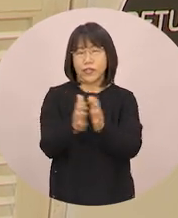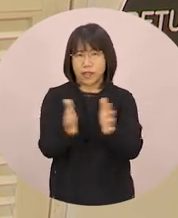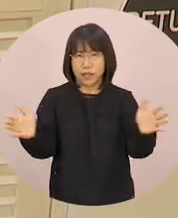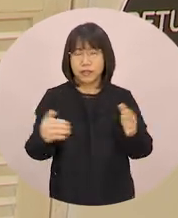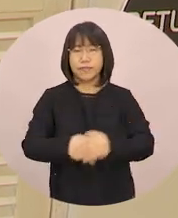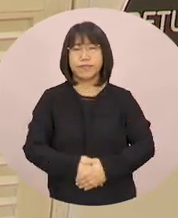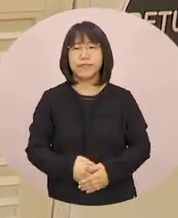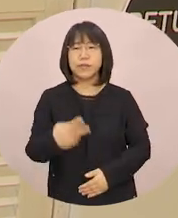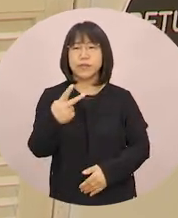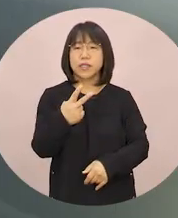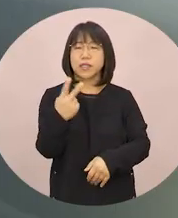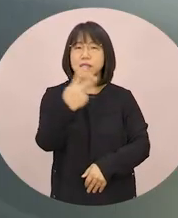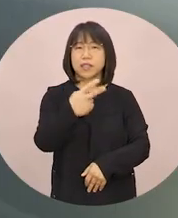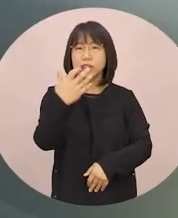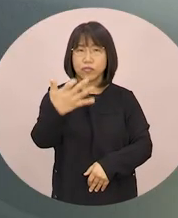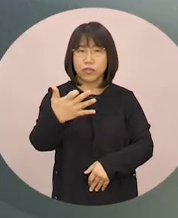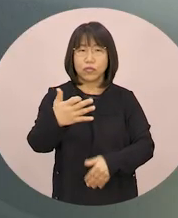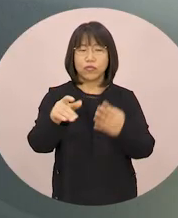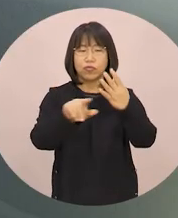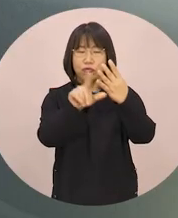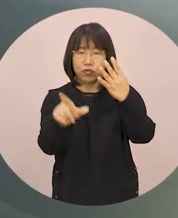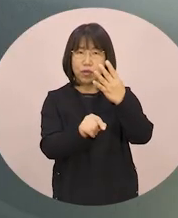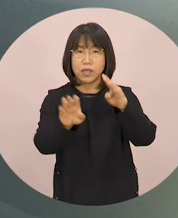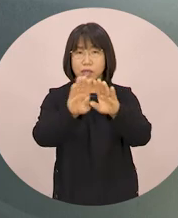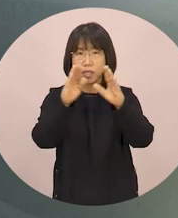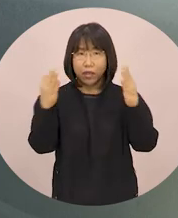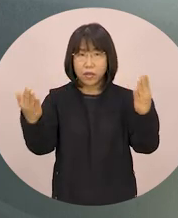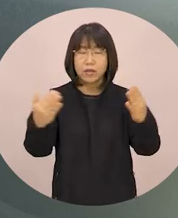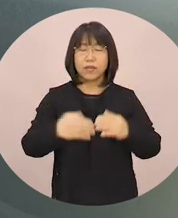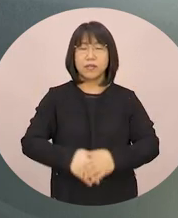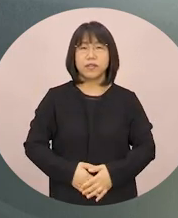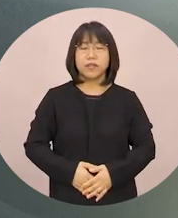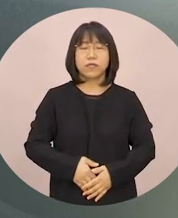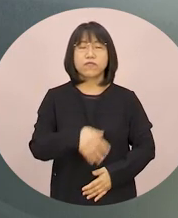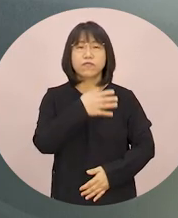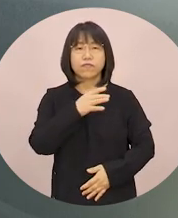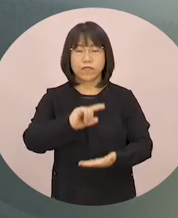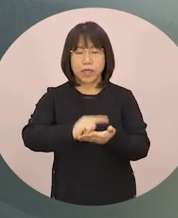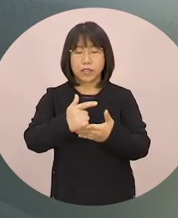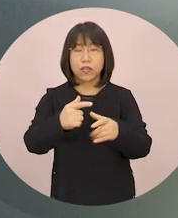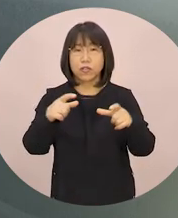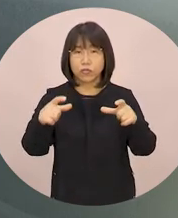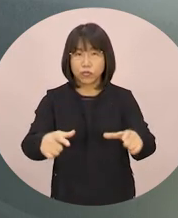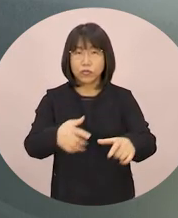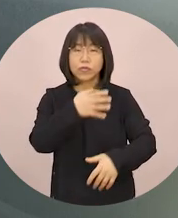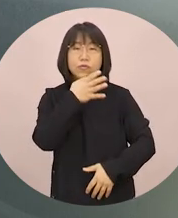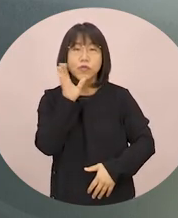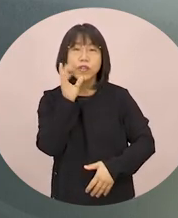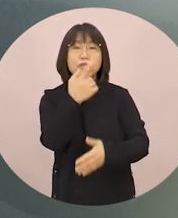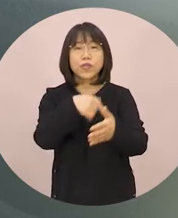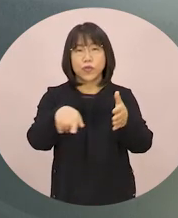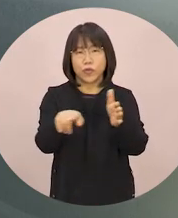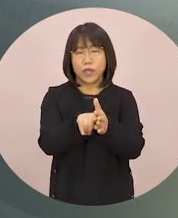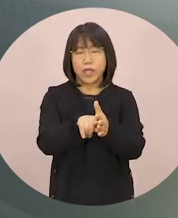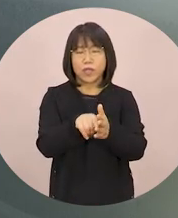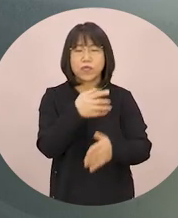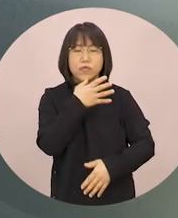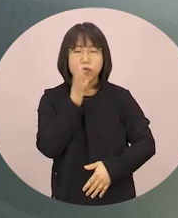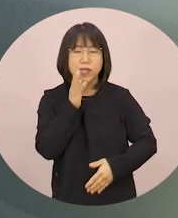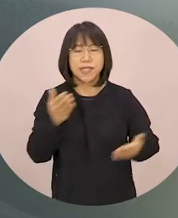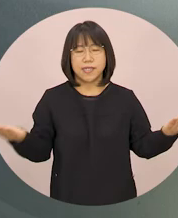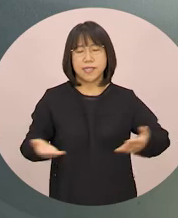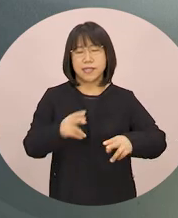시작했습니다. 2019년 9월에 개관한 저희 강서 시니어 클럽은 강서구 어르신들의 제2의 인생을